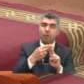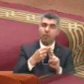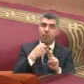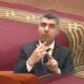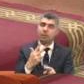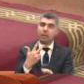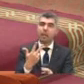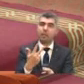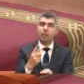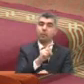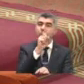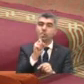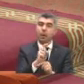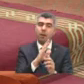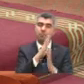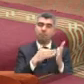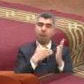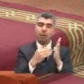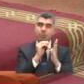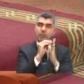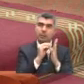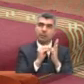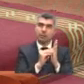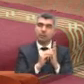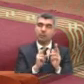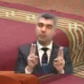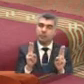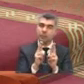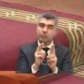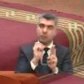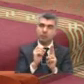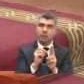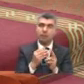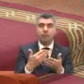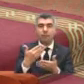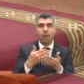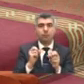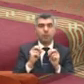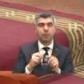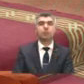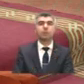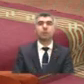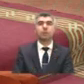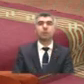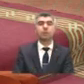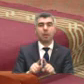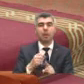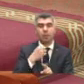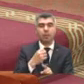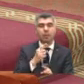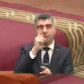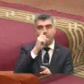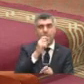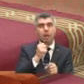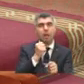الأسئلة مبرمجة حول التخييم. غير بالنسبة لمراكز استقبال، أنا متفق معك سيدة النائبة 100%، وغيكون إن شاء الله هادشي اللي كتقولي كلشي حنا غاديين فيه.